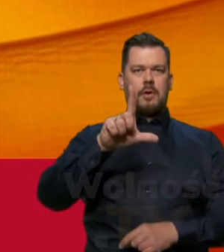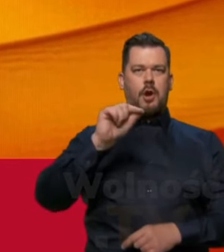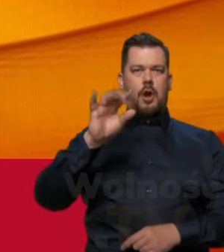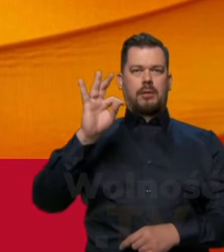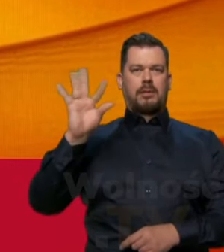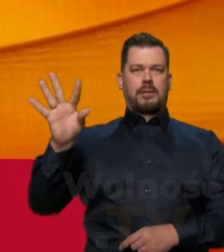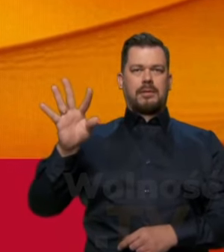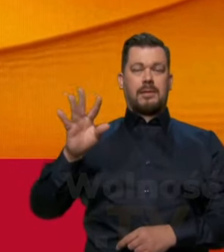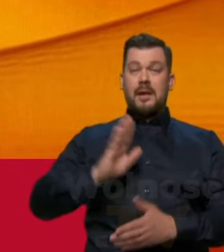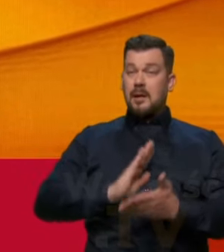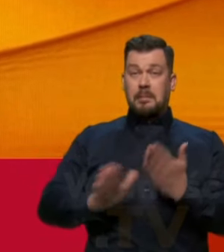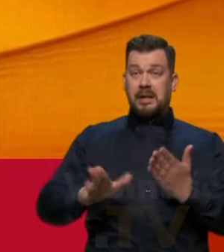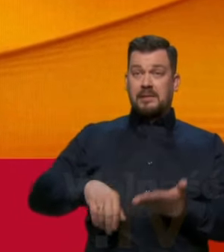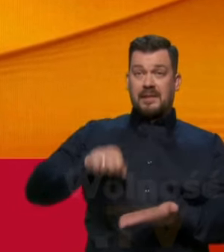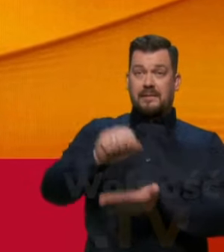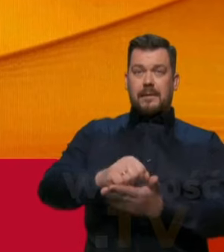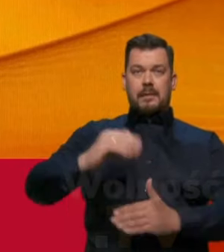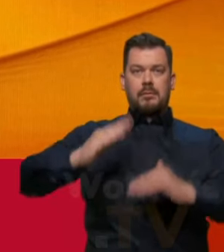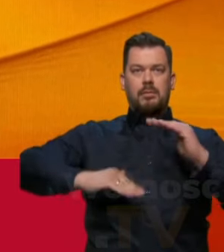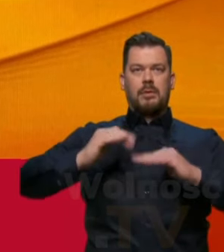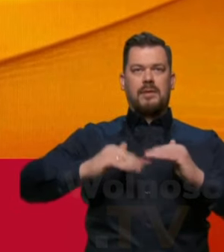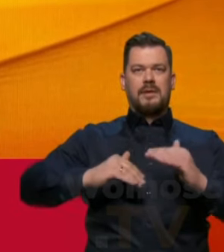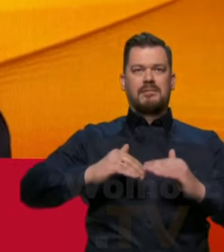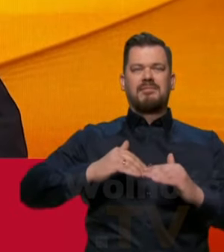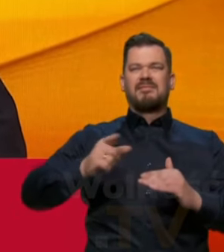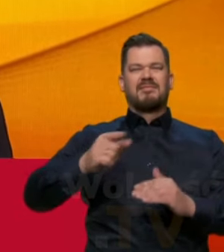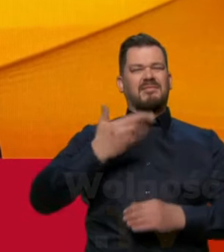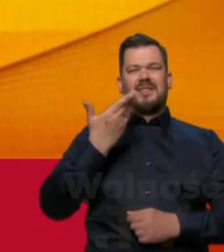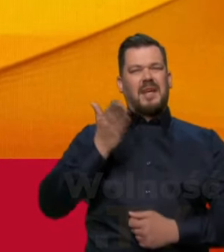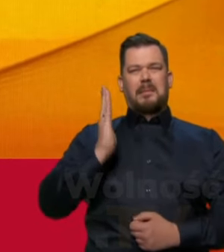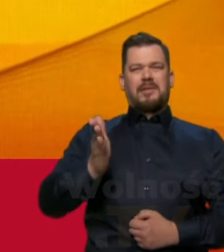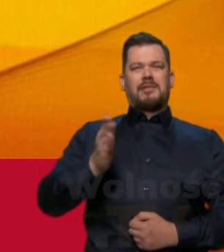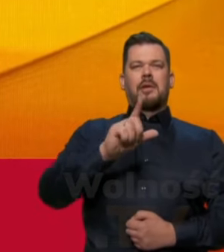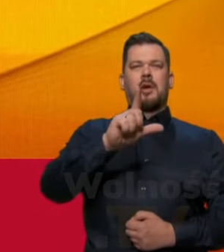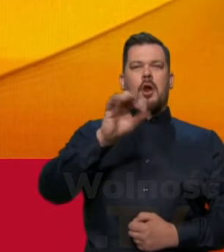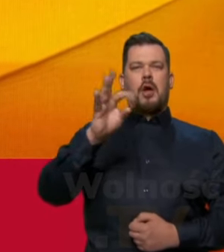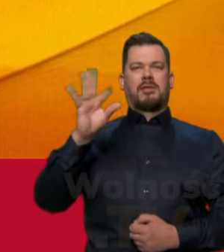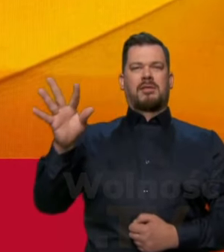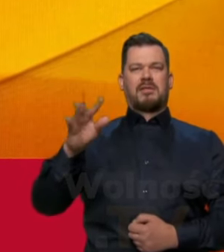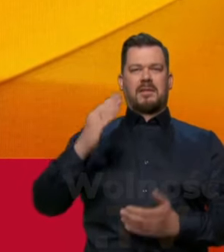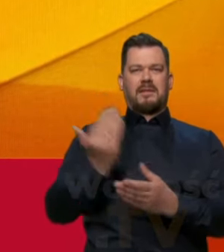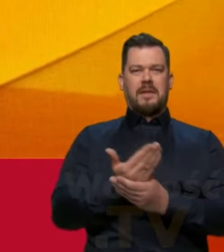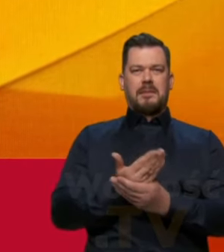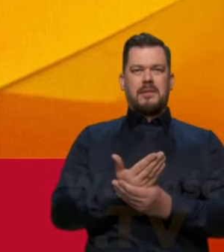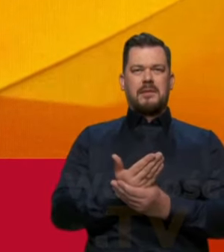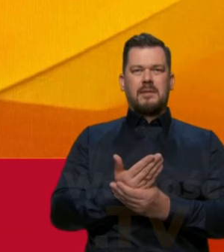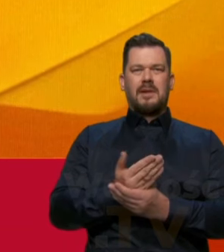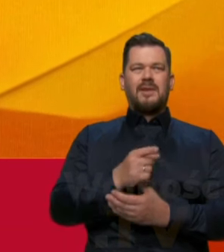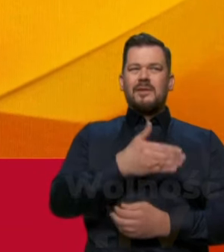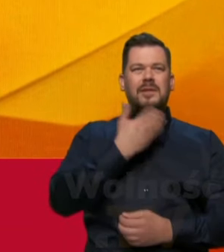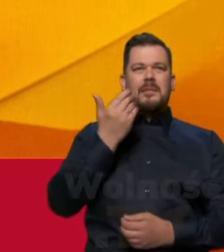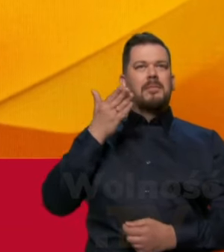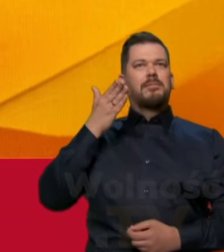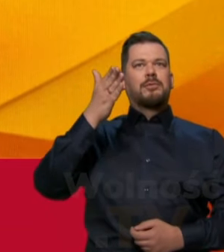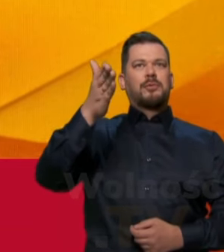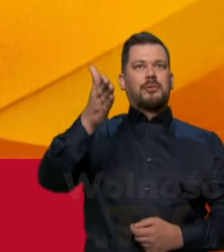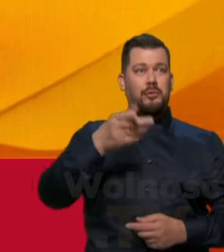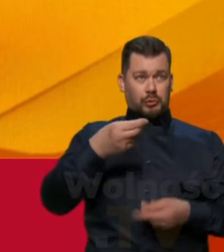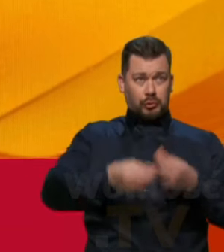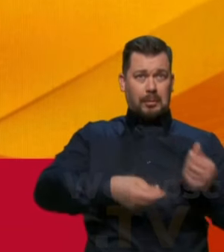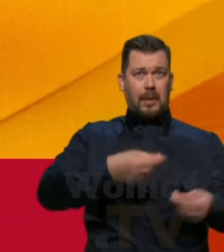tej inwestycji, bez tego projektu nie będziemy mieć polskich linii lotniczych. Nie ma perspektywy